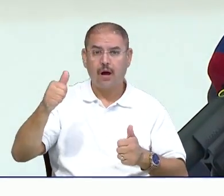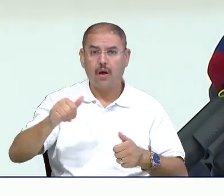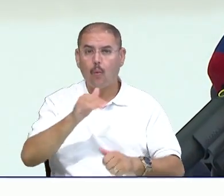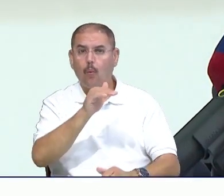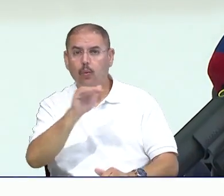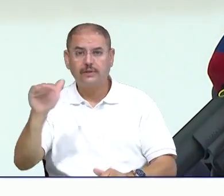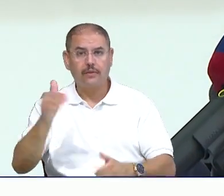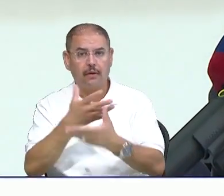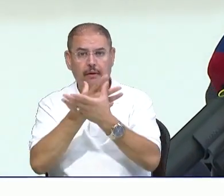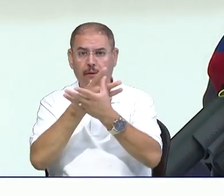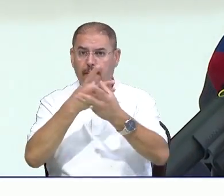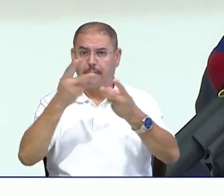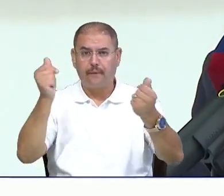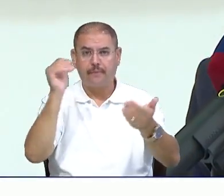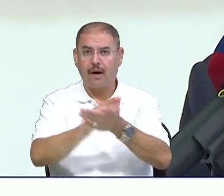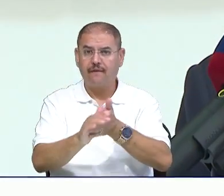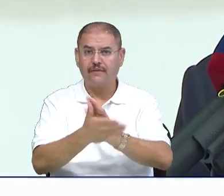75% من الشعب الأردني،